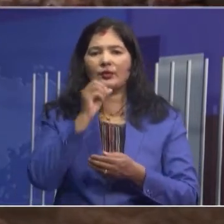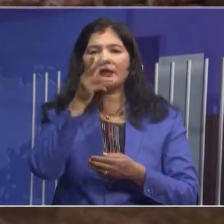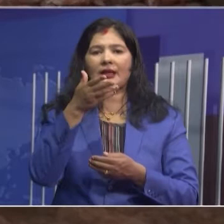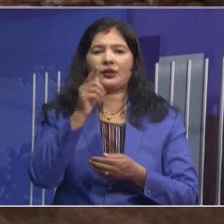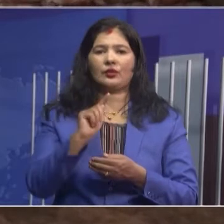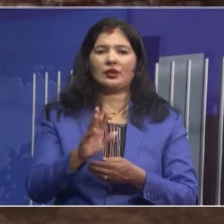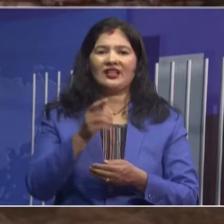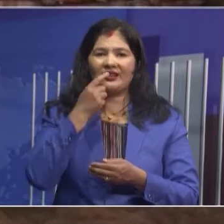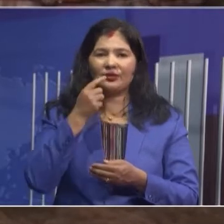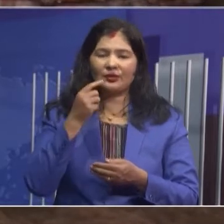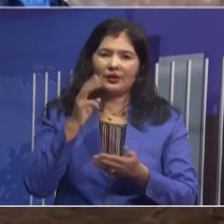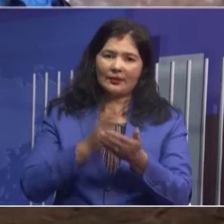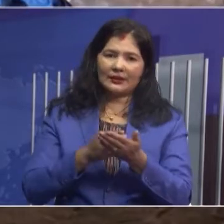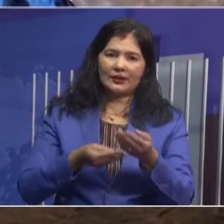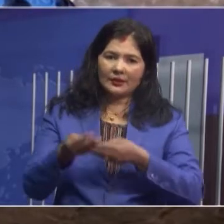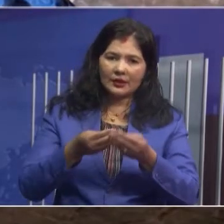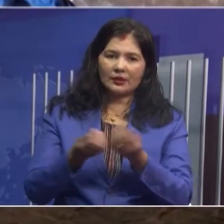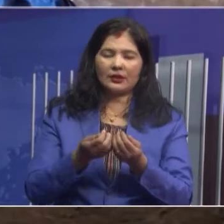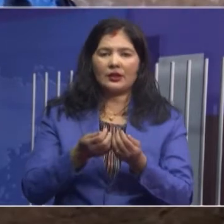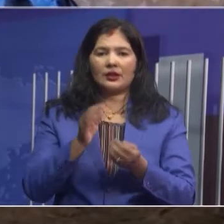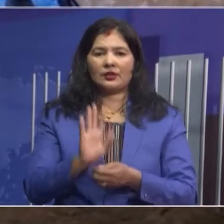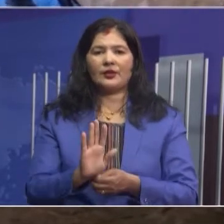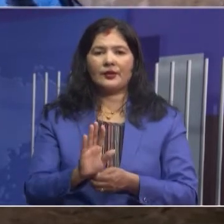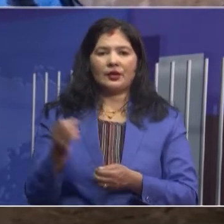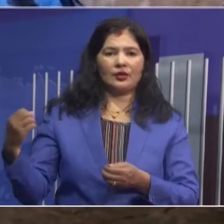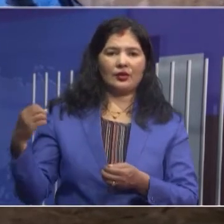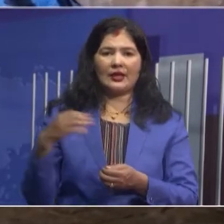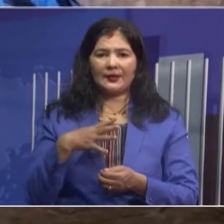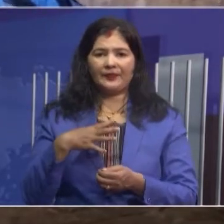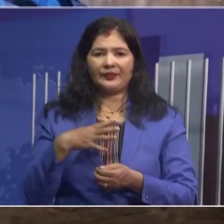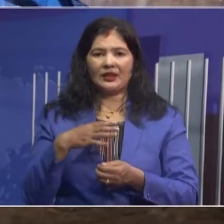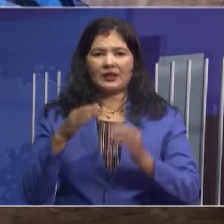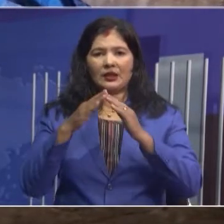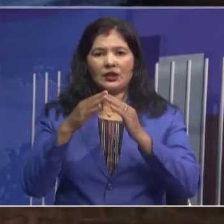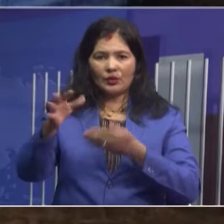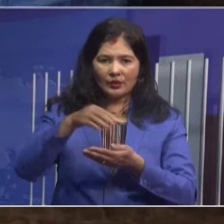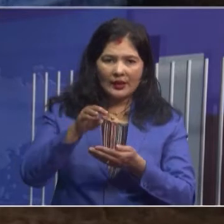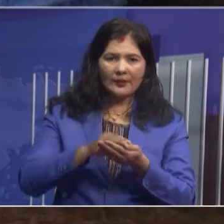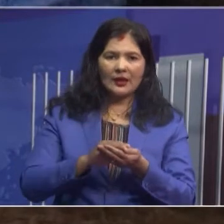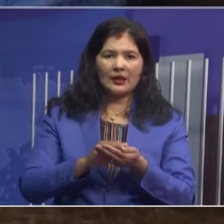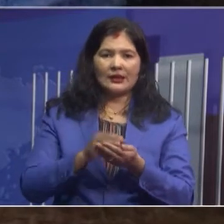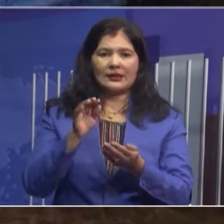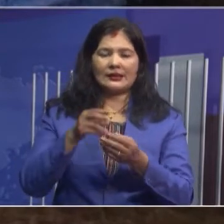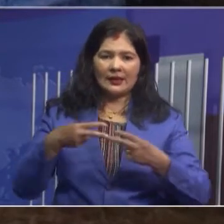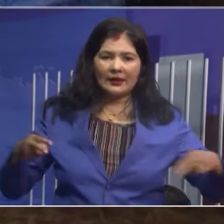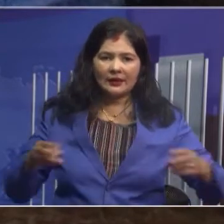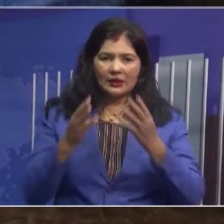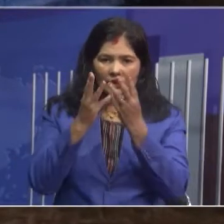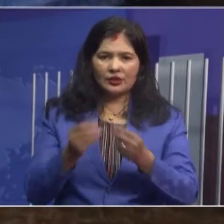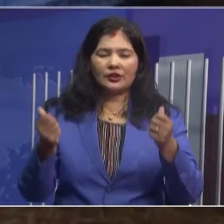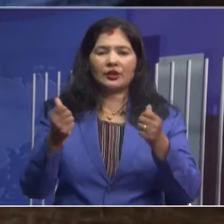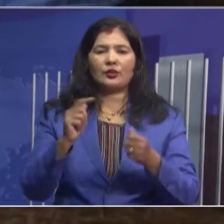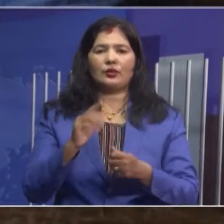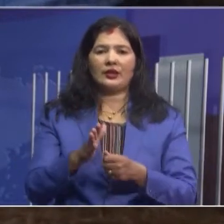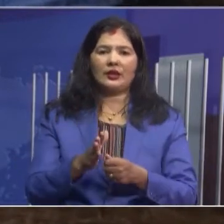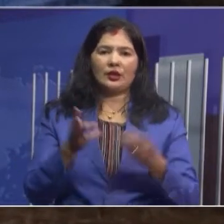अहिले नुन मात्र बिक्री गरिरहेको छ। नयाँ आपूर्ति नभएको र गोदाममा स्टक पनि सकिएकाले उपभोक्तालाई चिनी